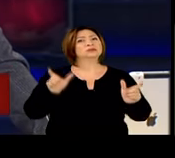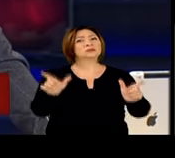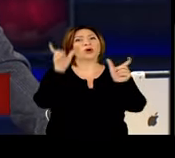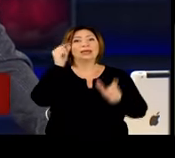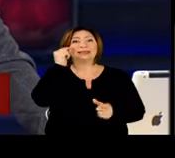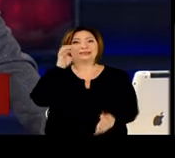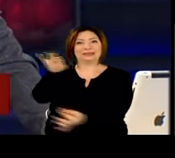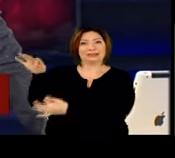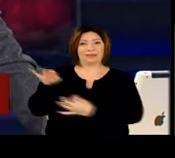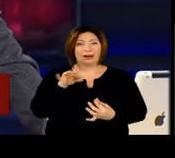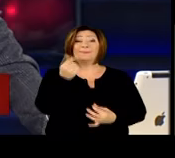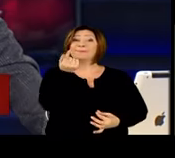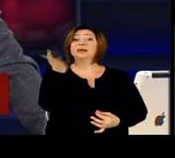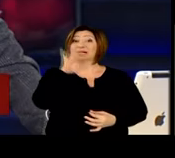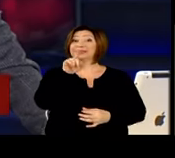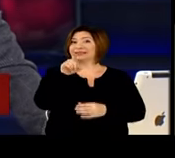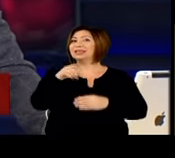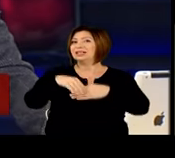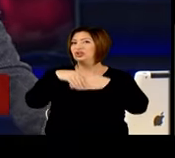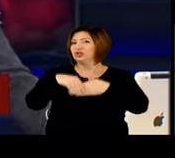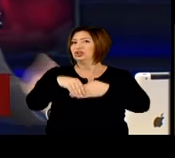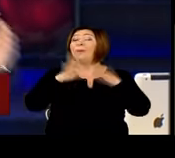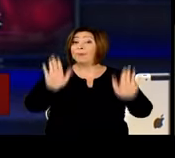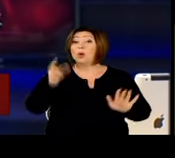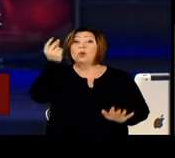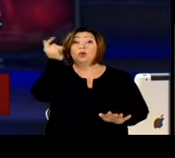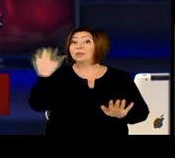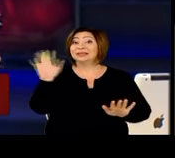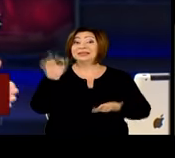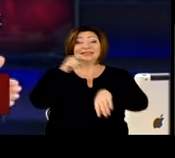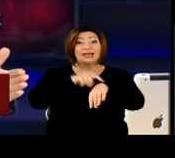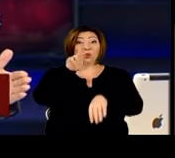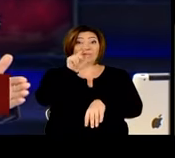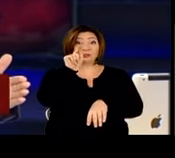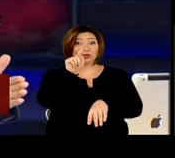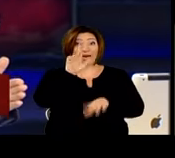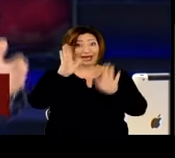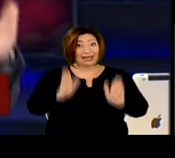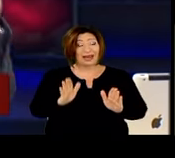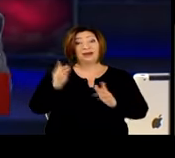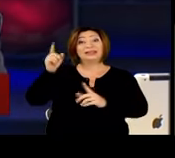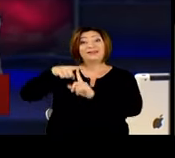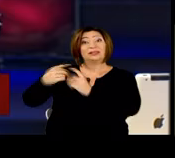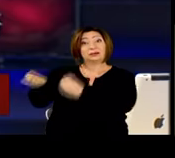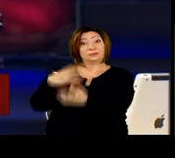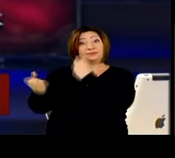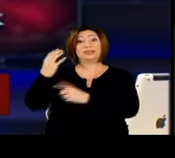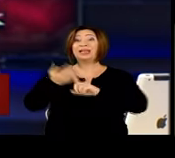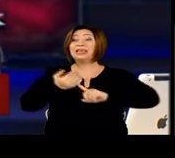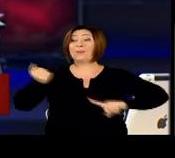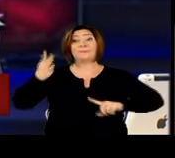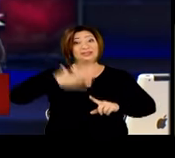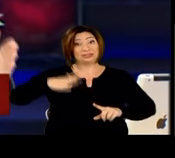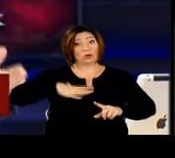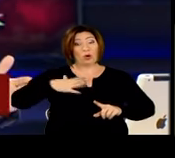insanlar. Birazdan onları size tanıtacağım ama unutmayınız saat yarıma kadar siparişleri alacağız. Kebap